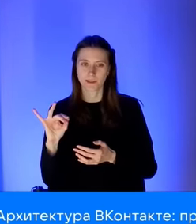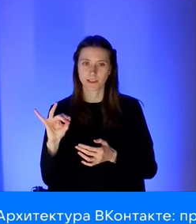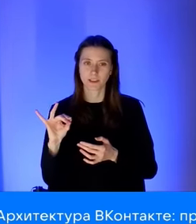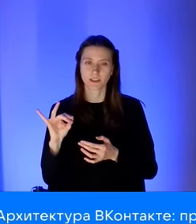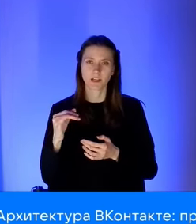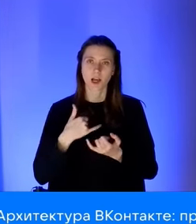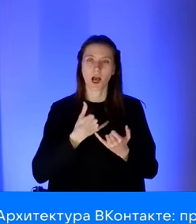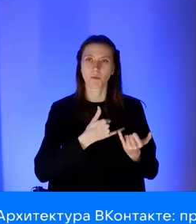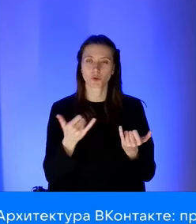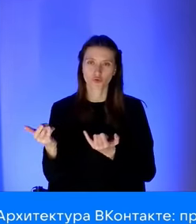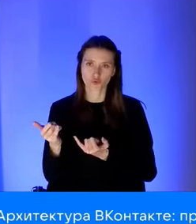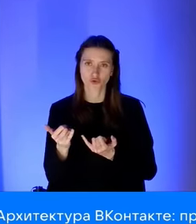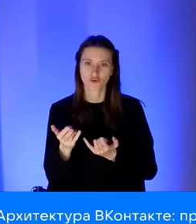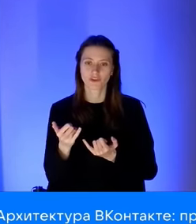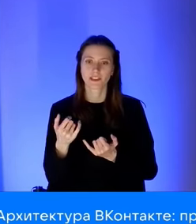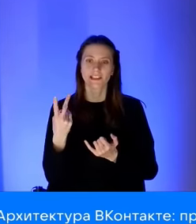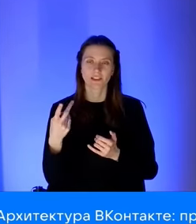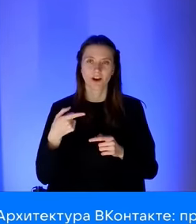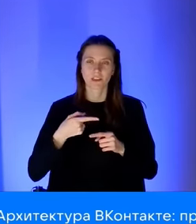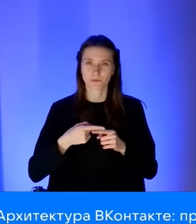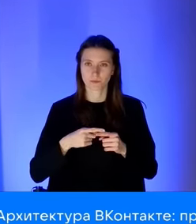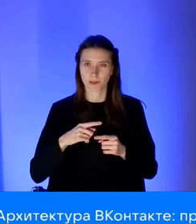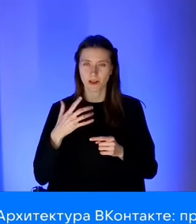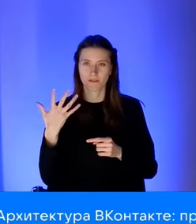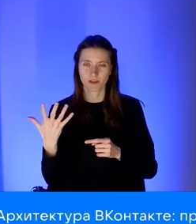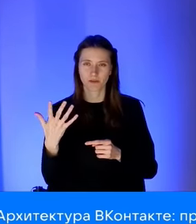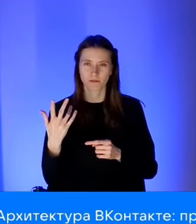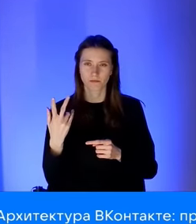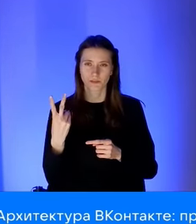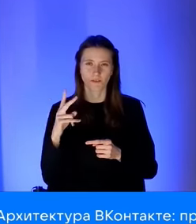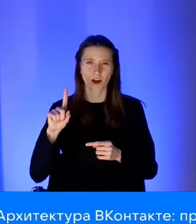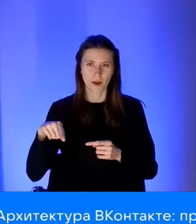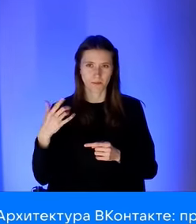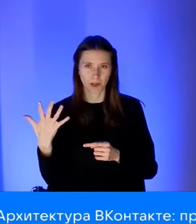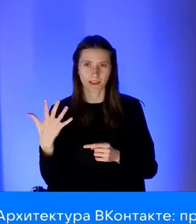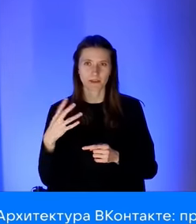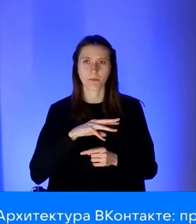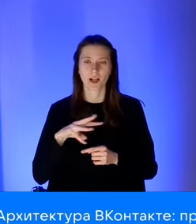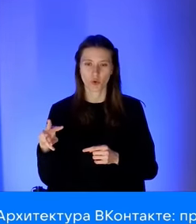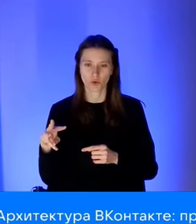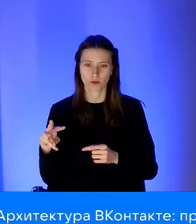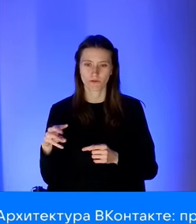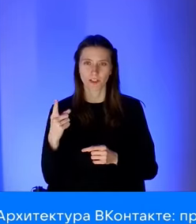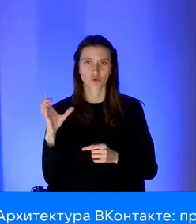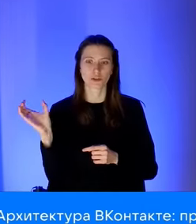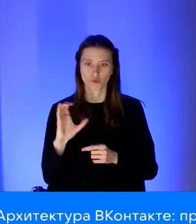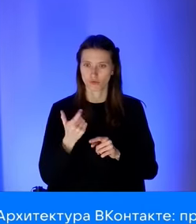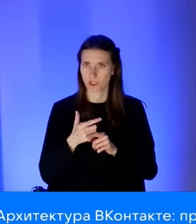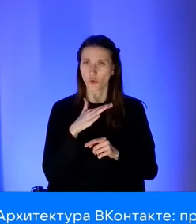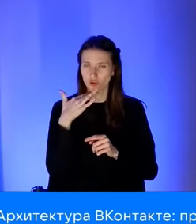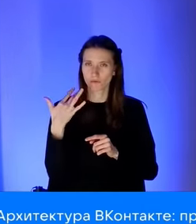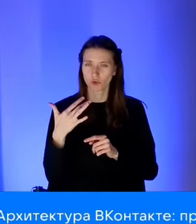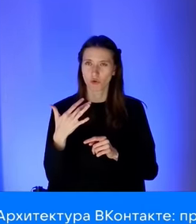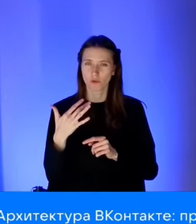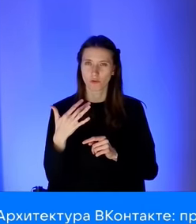обслуживает 2,5 млн запросов Это довольно много для примера OS у